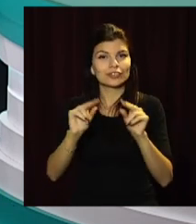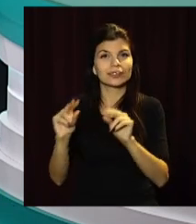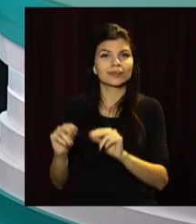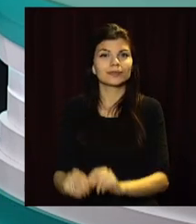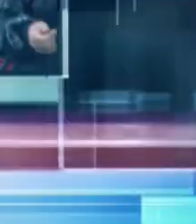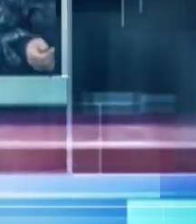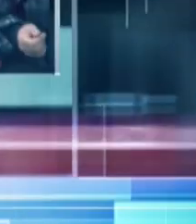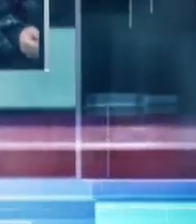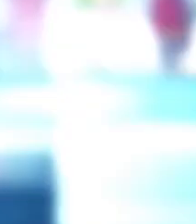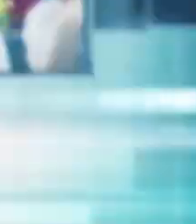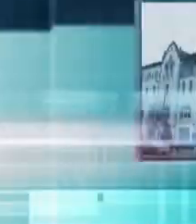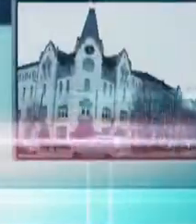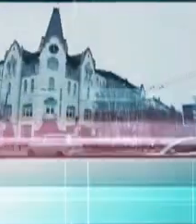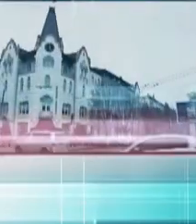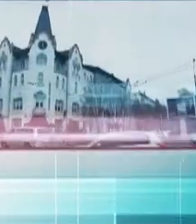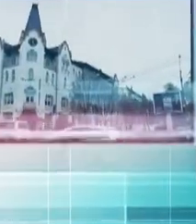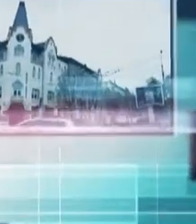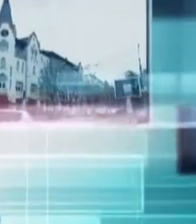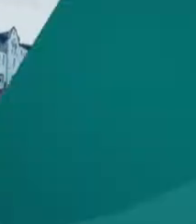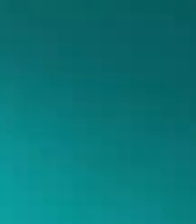Дякую!